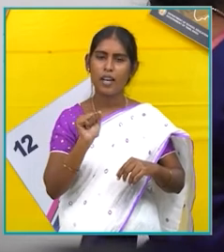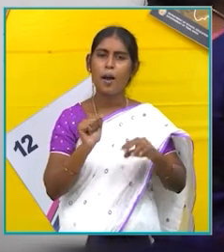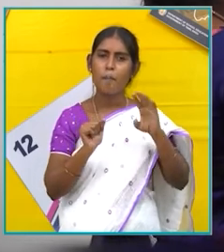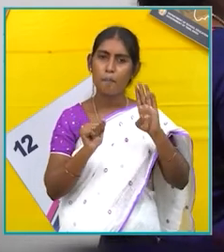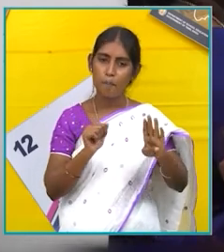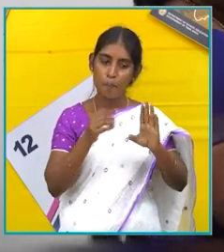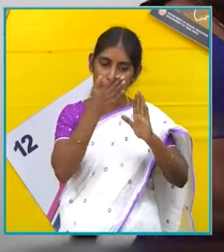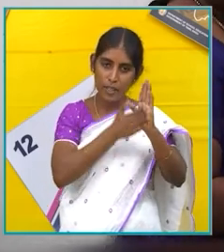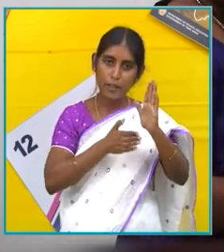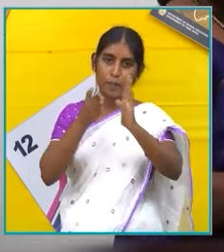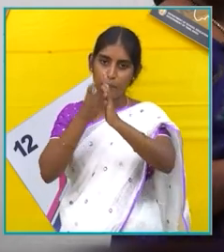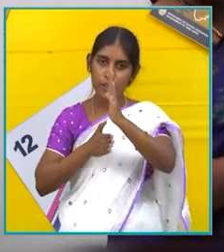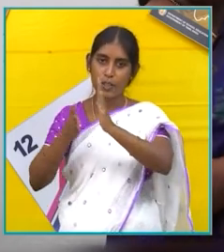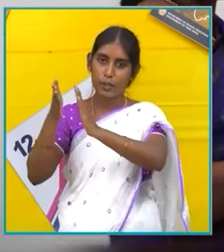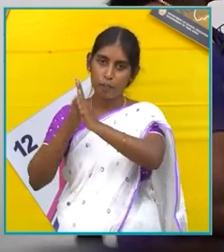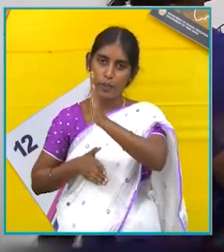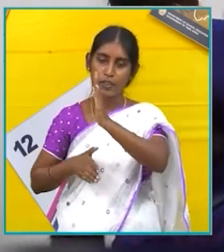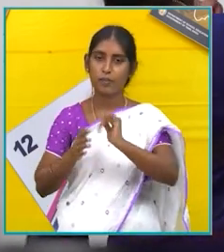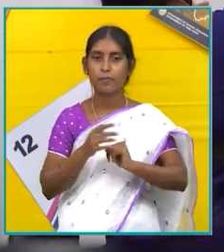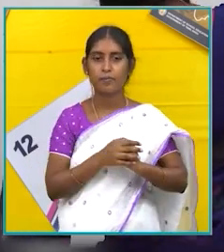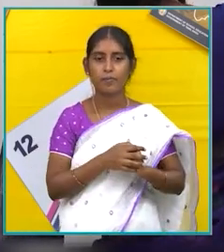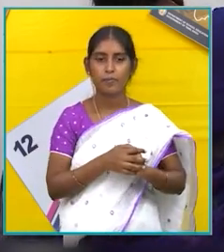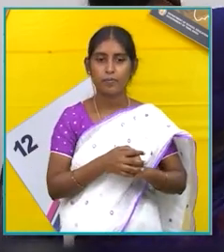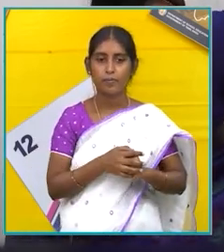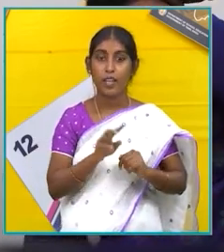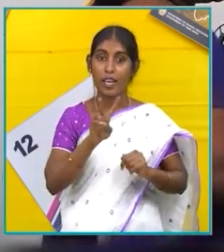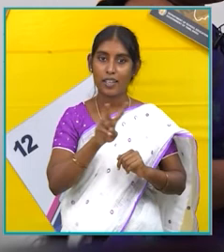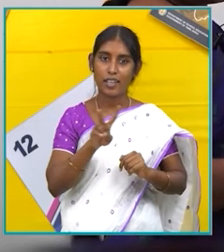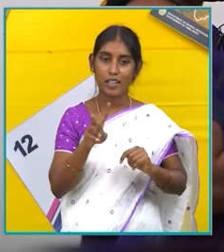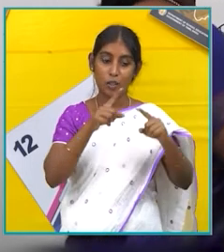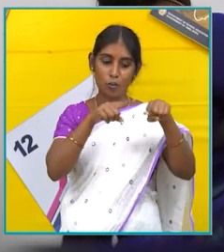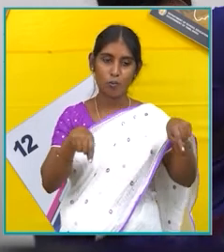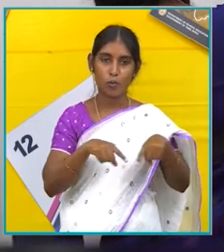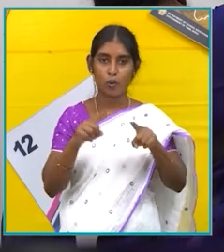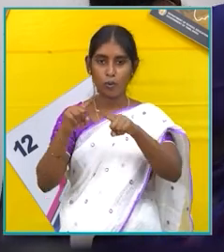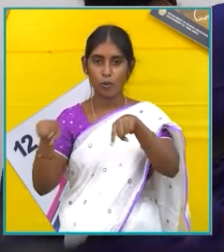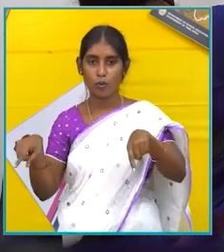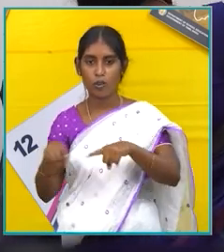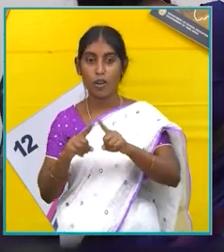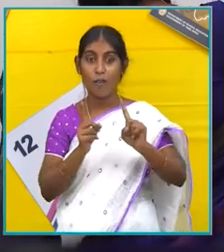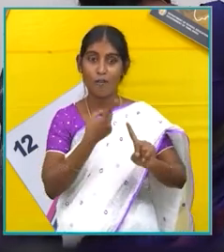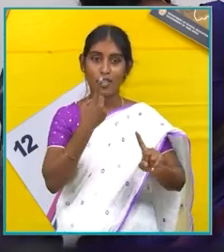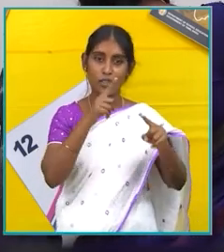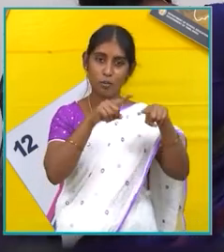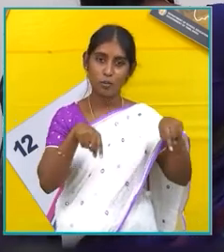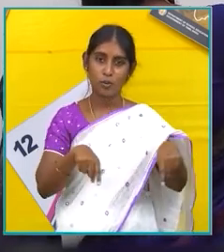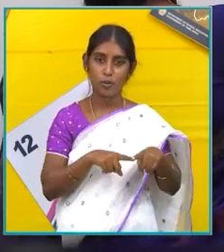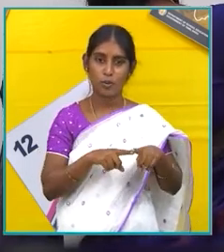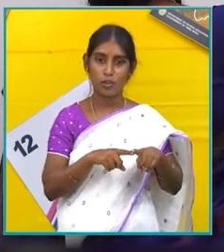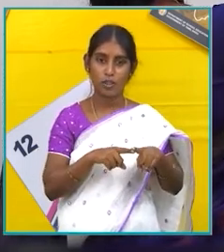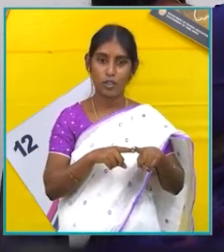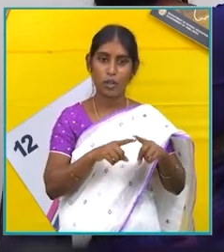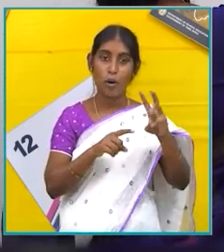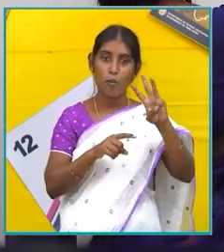பக்கம் பக்கம் பக்கம் அதாவது இப்போ ரெண்டு முக்கோணம் நான் வரையிருக்கேன் முதல் முக்கோணத்தோட